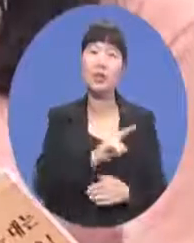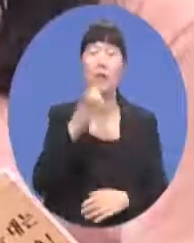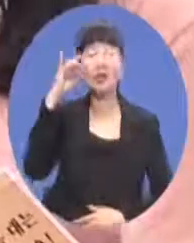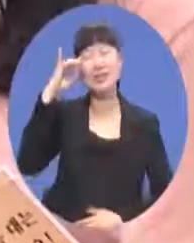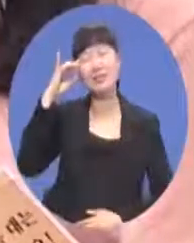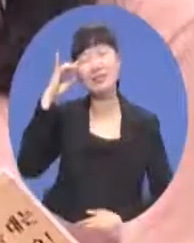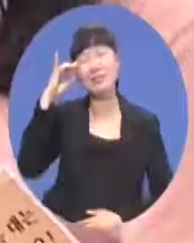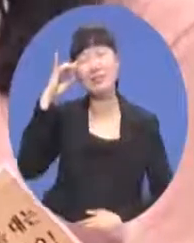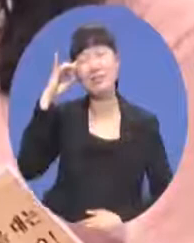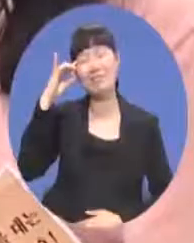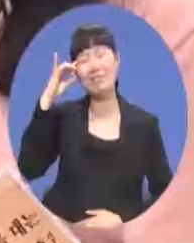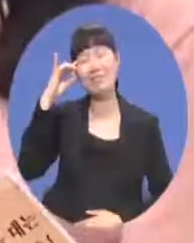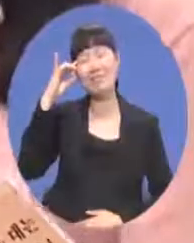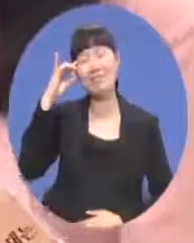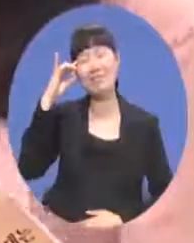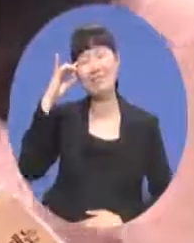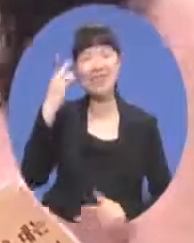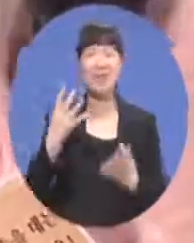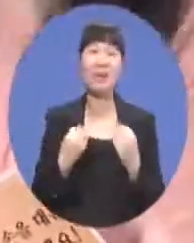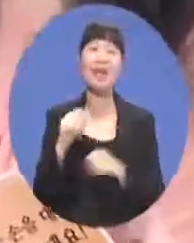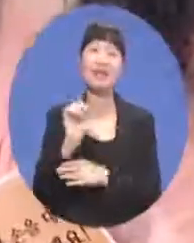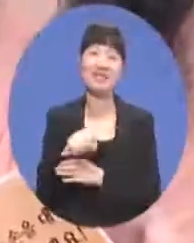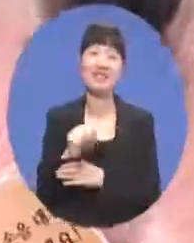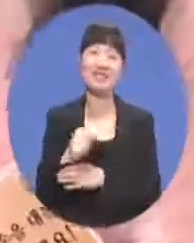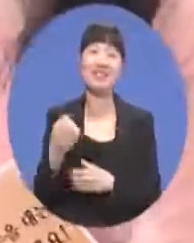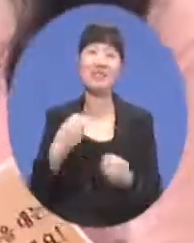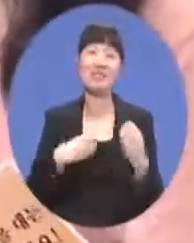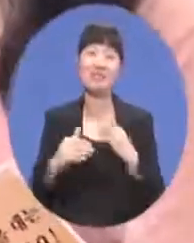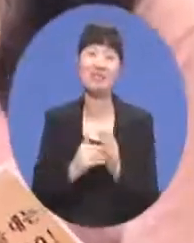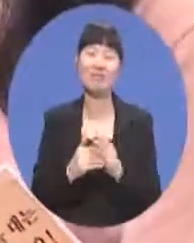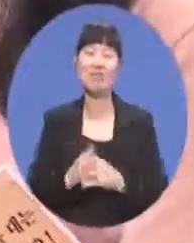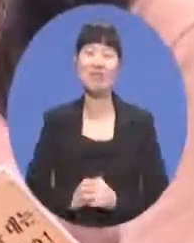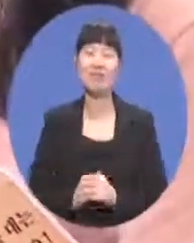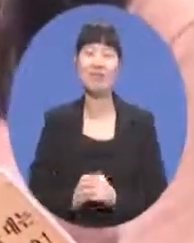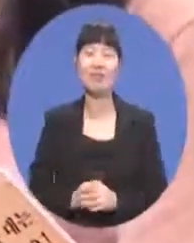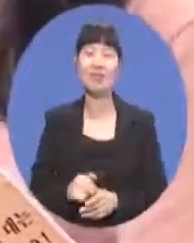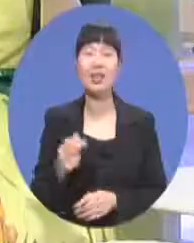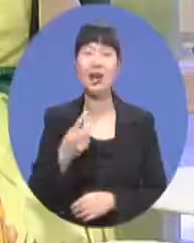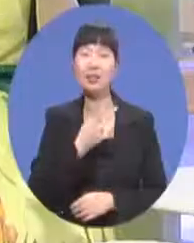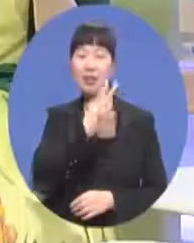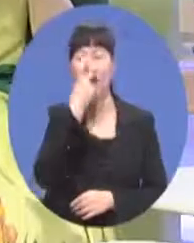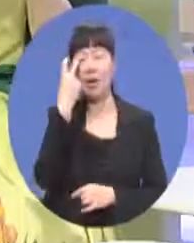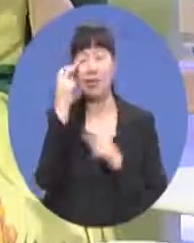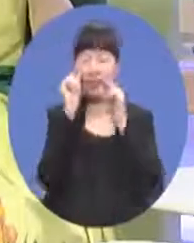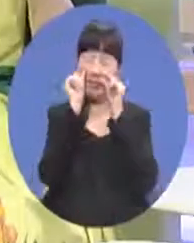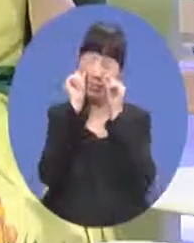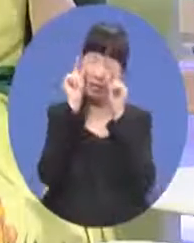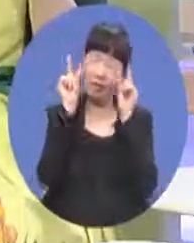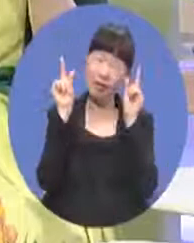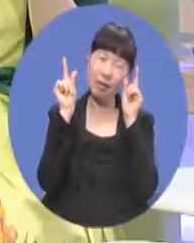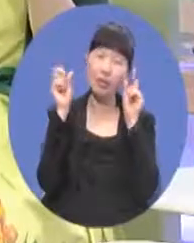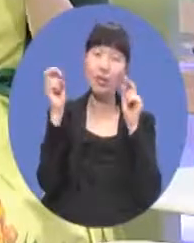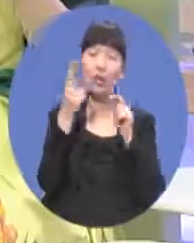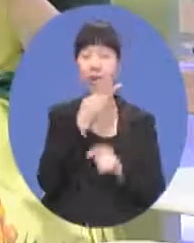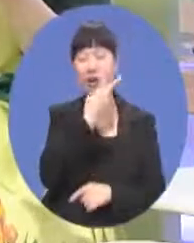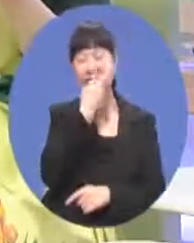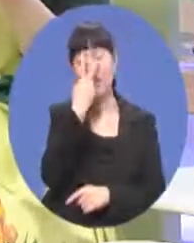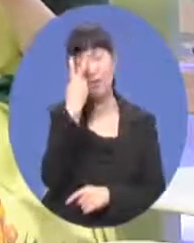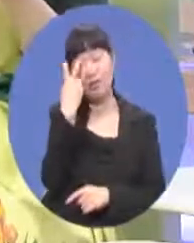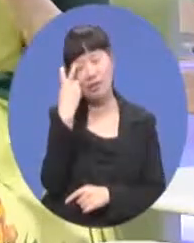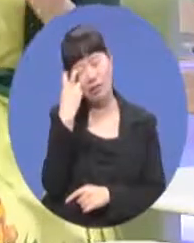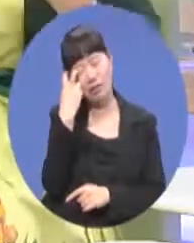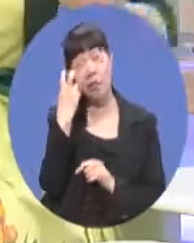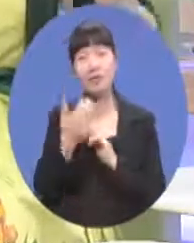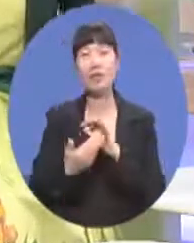그리고 지금 많이 말하는, 예, 그리고 또 잠에서 살짝 깼을 때, 그리고 잠들기 살짝 잠들기